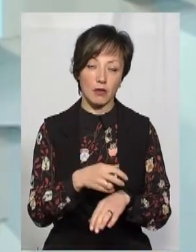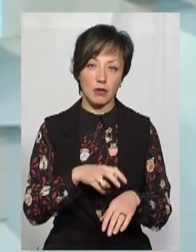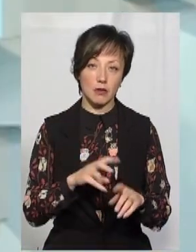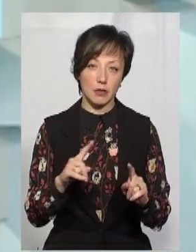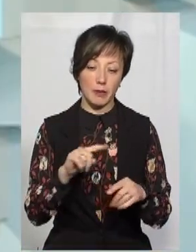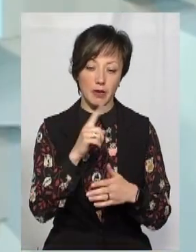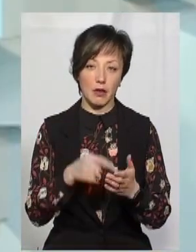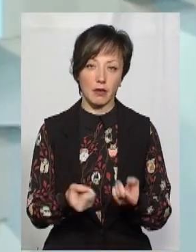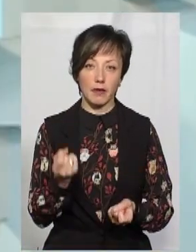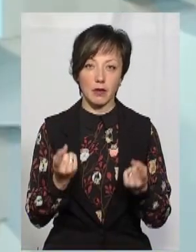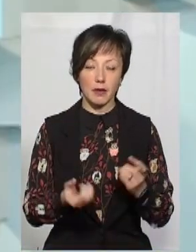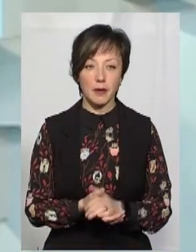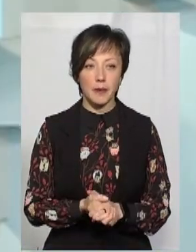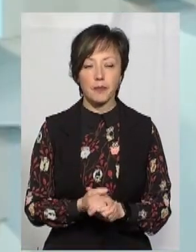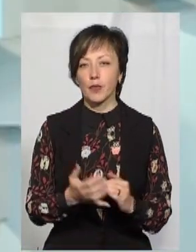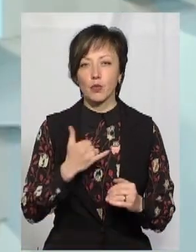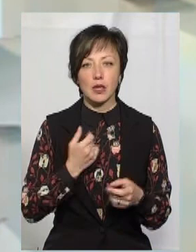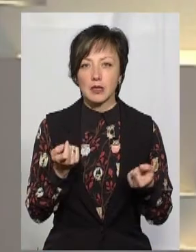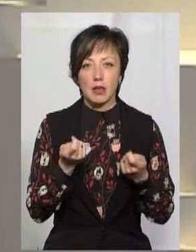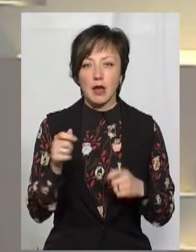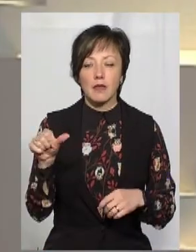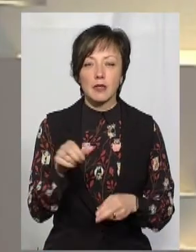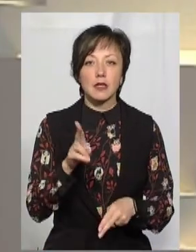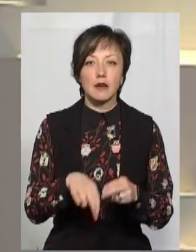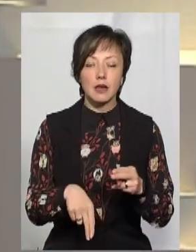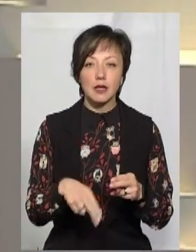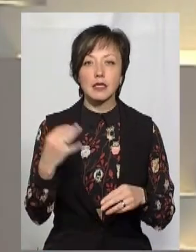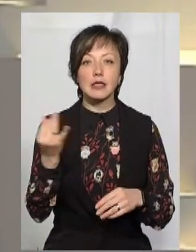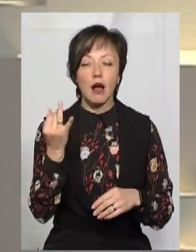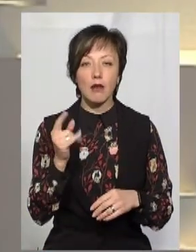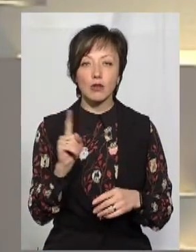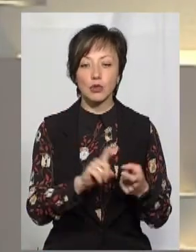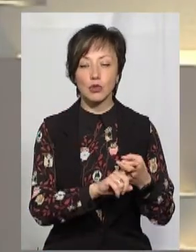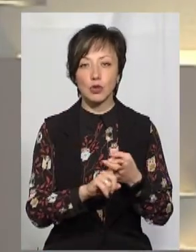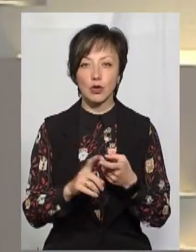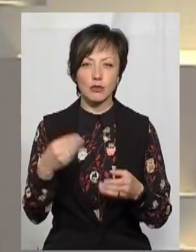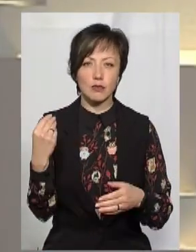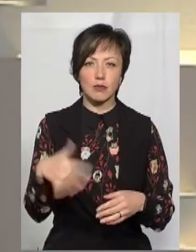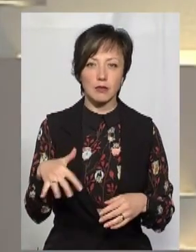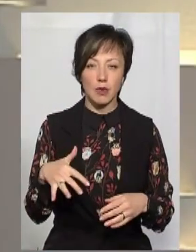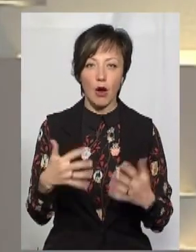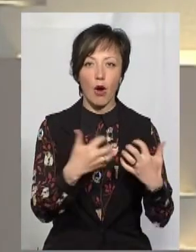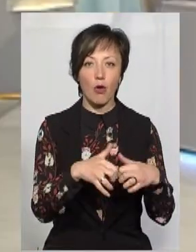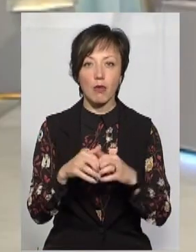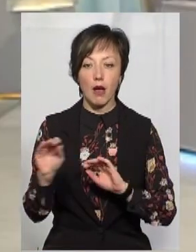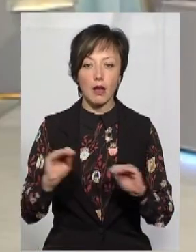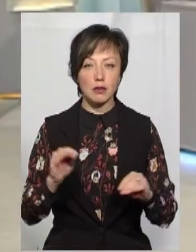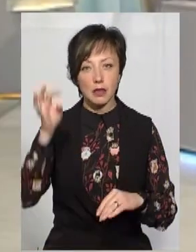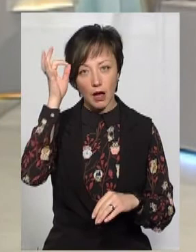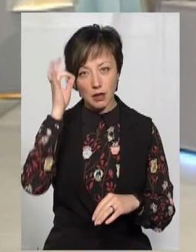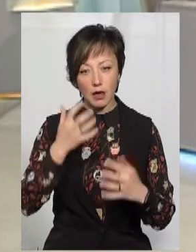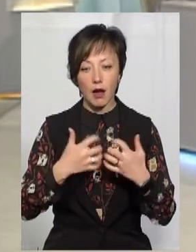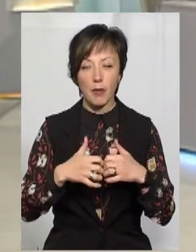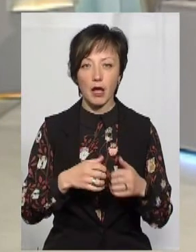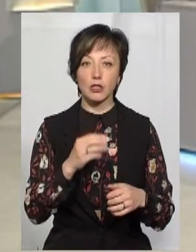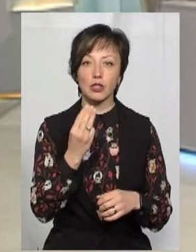питання сьогодні виникають. І у нас буквально лічені хвилини до завершення. От цікаво те, що стосується того дороговартісного обладнання, про яке згадували, і